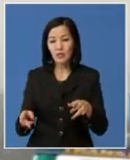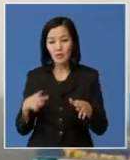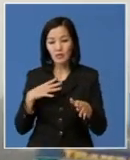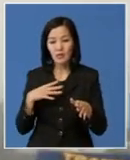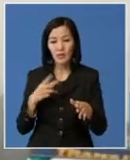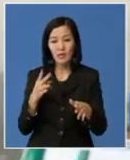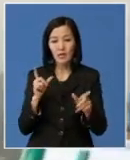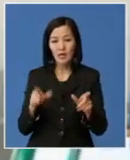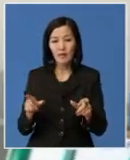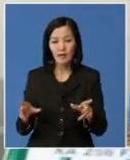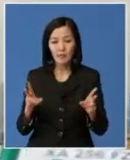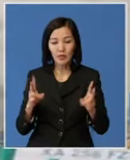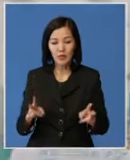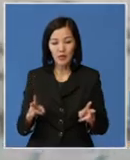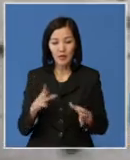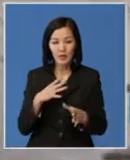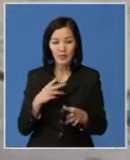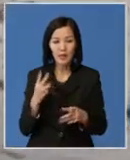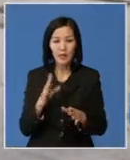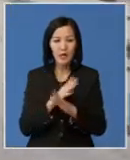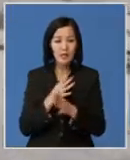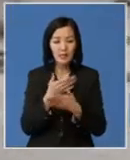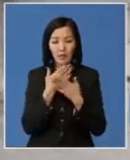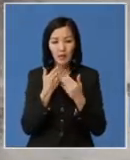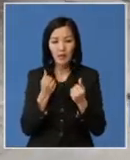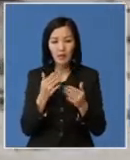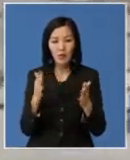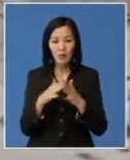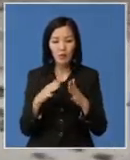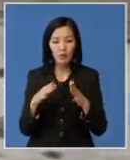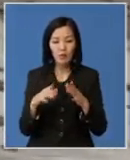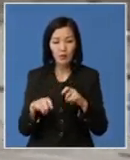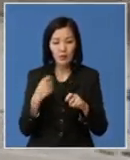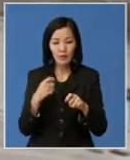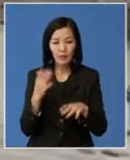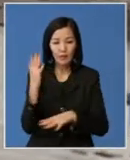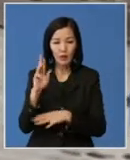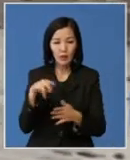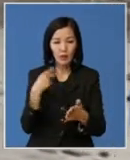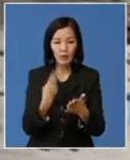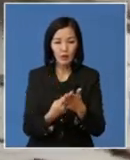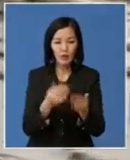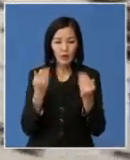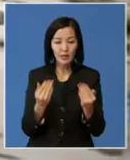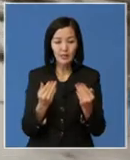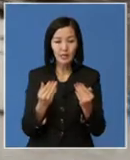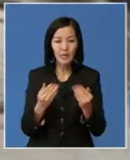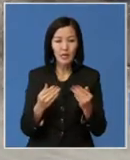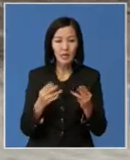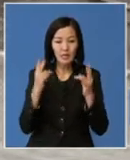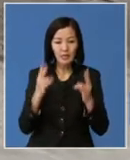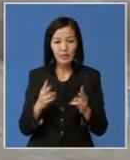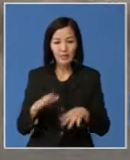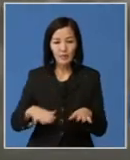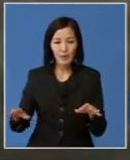алған. Абырой болғанда қаза тапқандар жоқ. Сондай ақ дауылдан тұрғын үйлер зағымданып, ағаштар құлаған. Қазір мамандар зардап шеккен аймақты